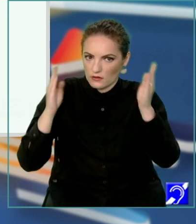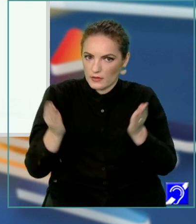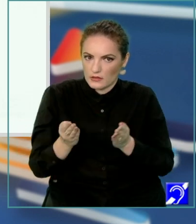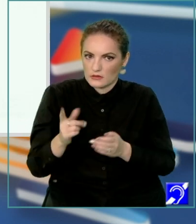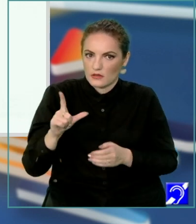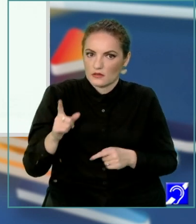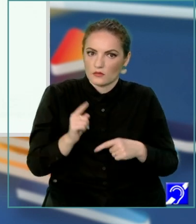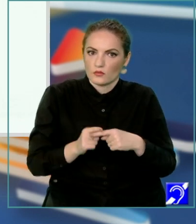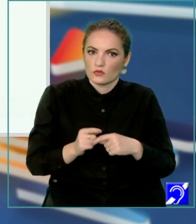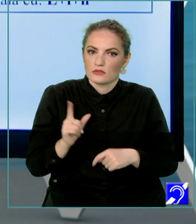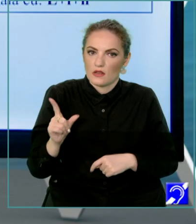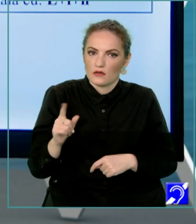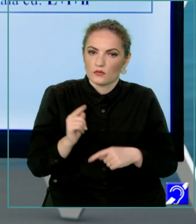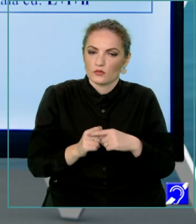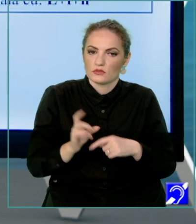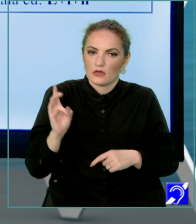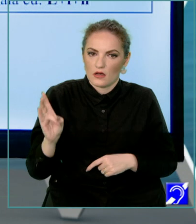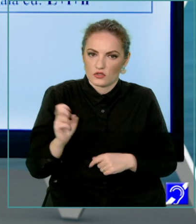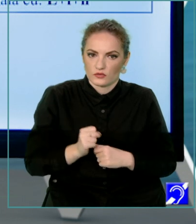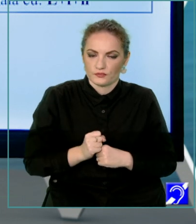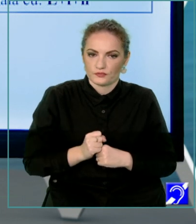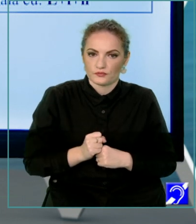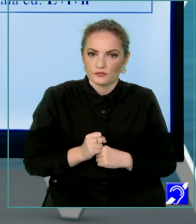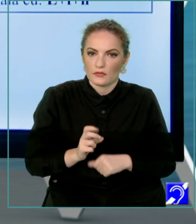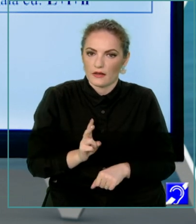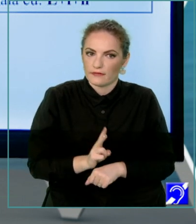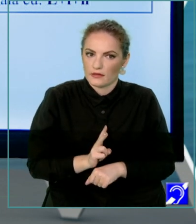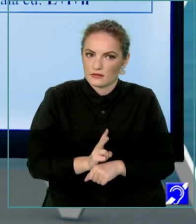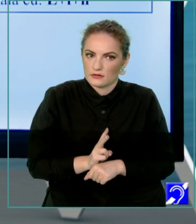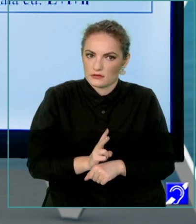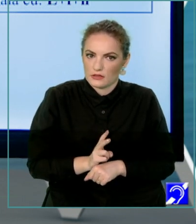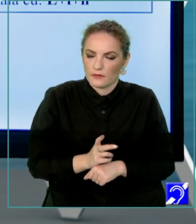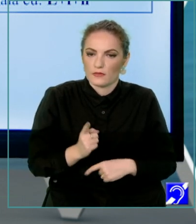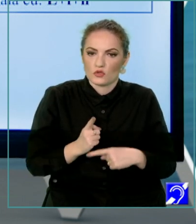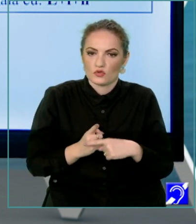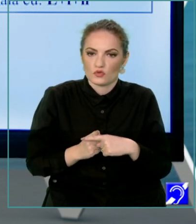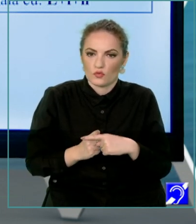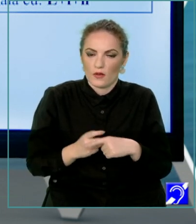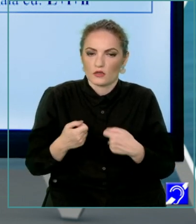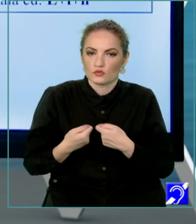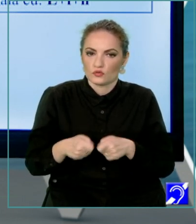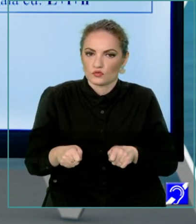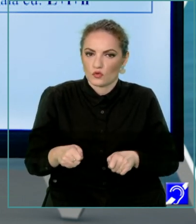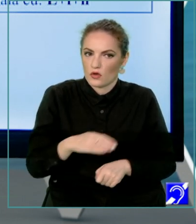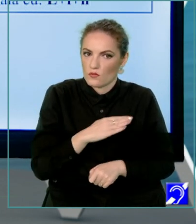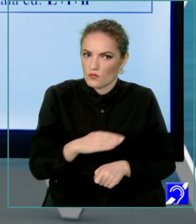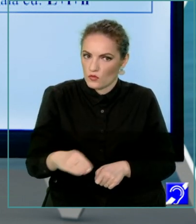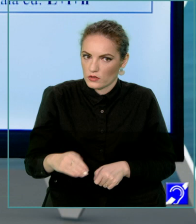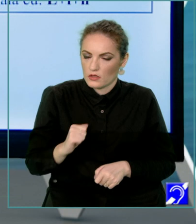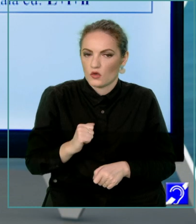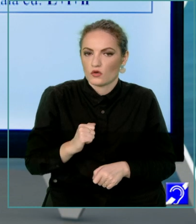lățimea plus înălțime facem distincție între suma tuturor muchiilor unui paralelipiped dreptunghic